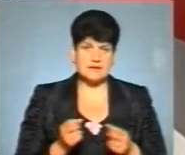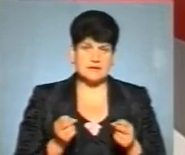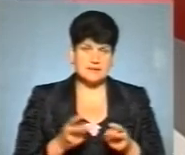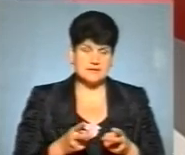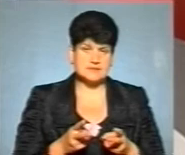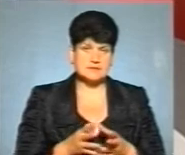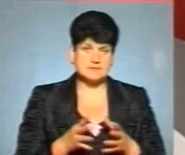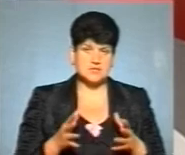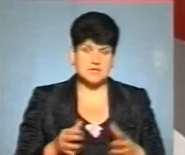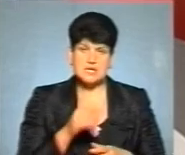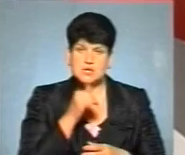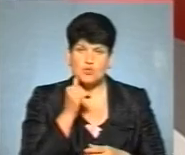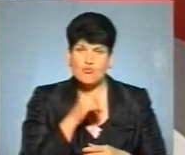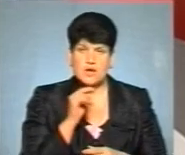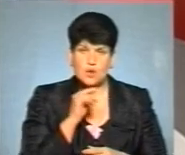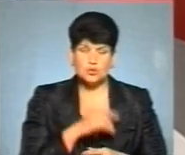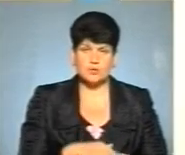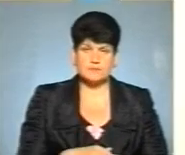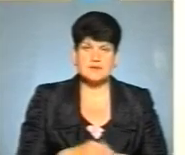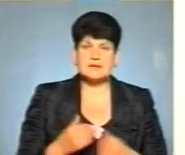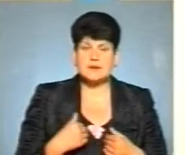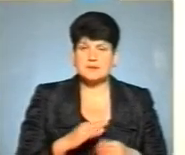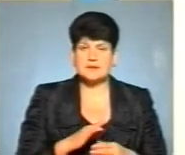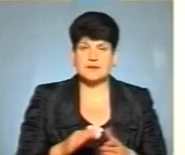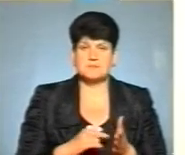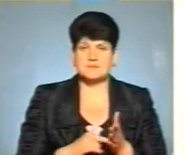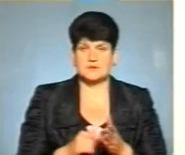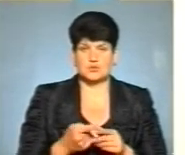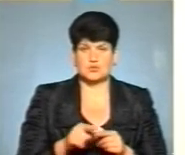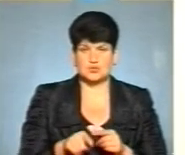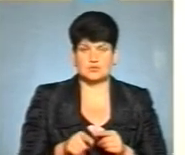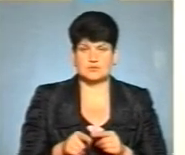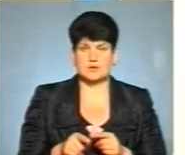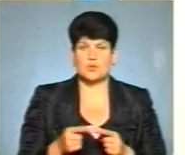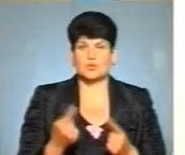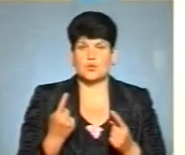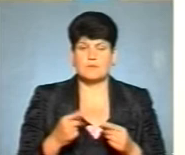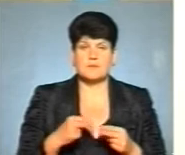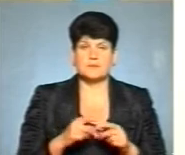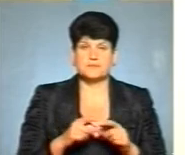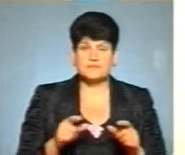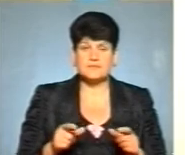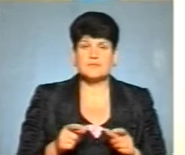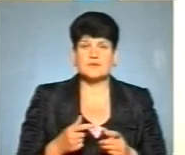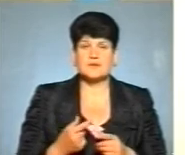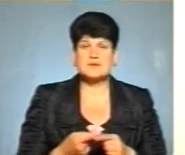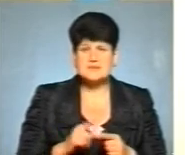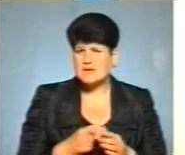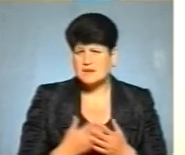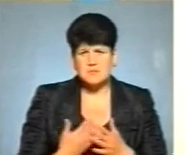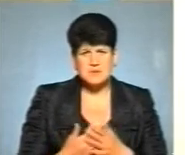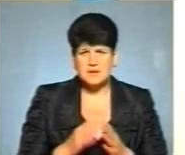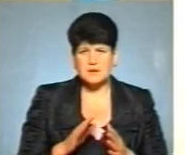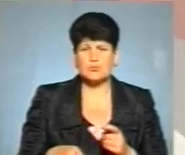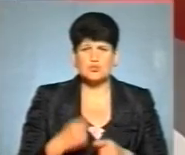зростання тіньової економіки. Ну дивіться, я би не акцентував увагу, так як ви акцентуєте на одному гіпермаркеті, тому що насправді це лише для прикладу. Порушень